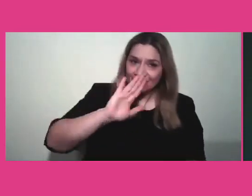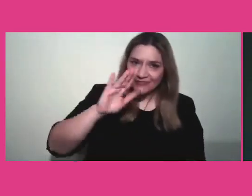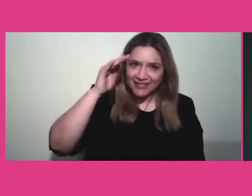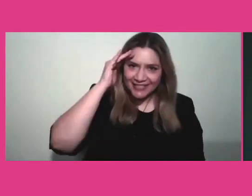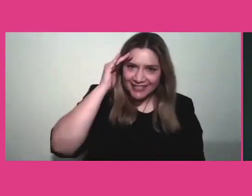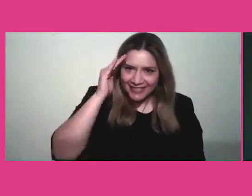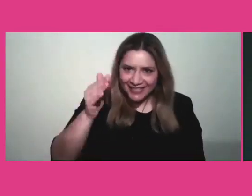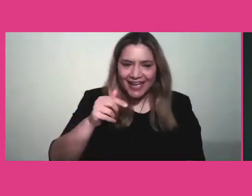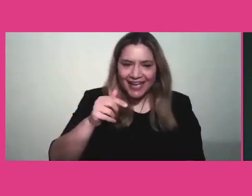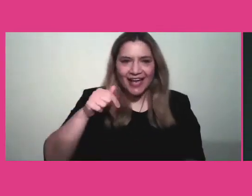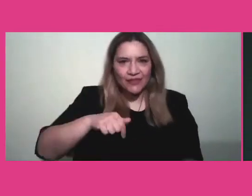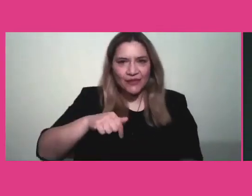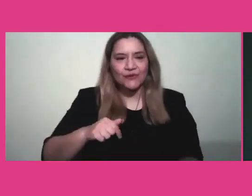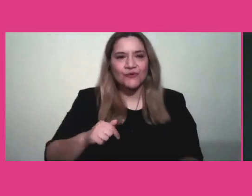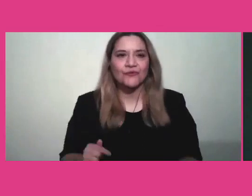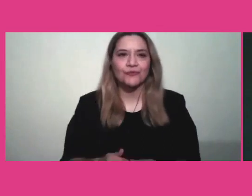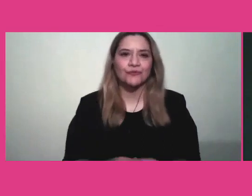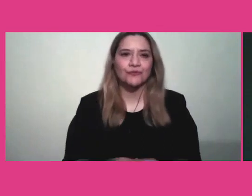Λοιπόν,